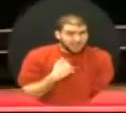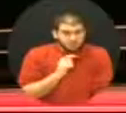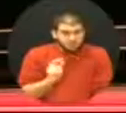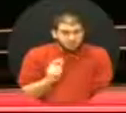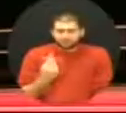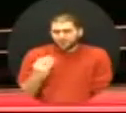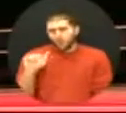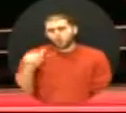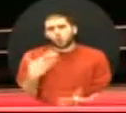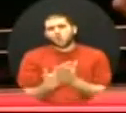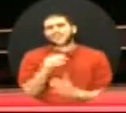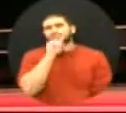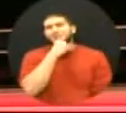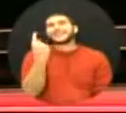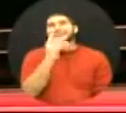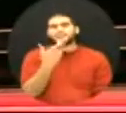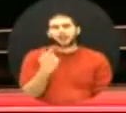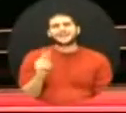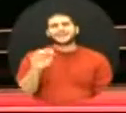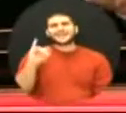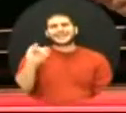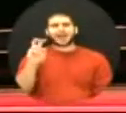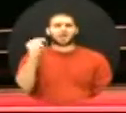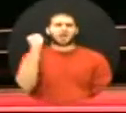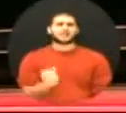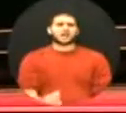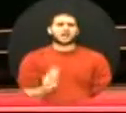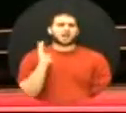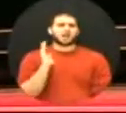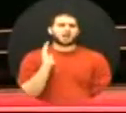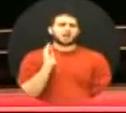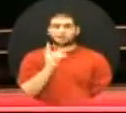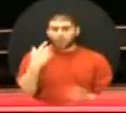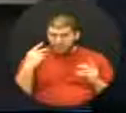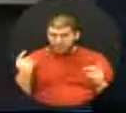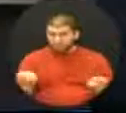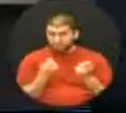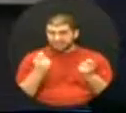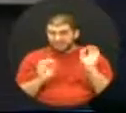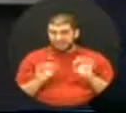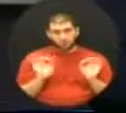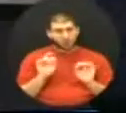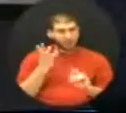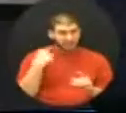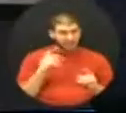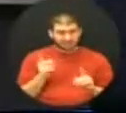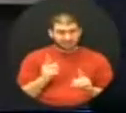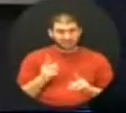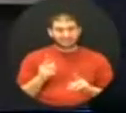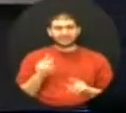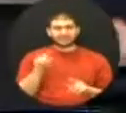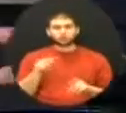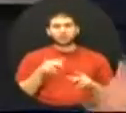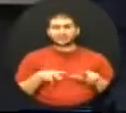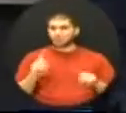ביקשתי, העובדה ההיסטורית היחידה הייתה שיגאל עמיר רצח את ראש הממשלה. זה העובדה ההיסטורית היחידה? לא היה מסע הסתה. לא? לא היה מסע